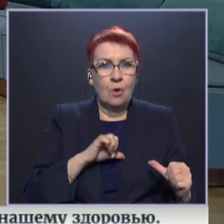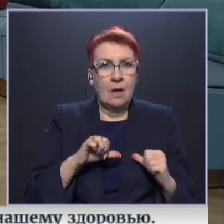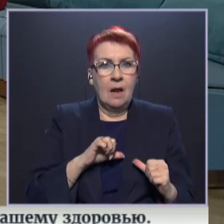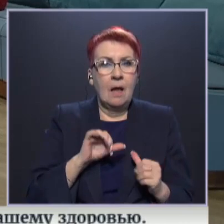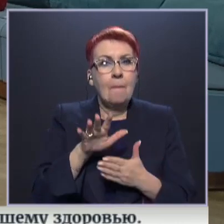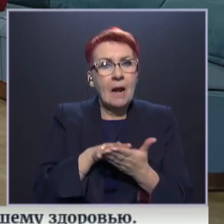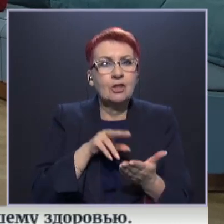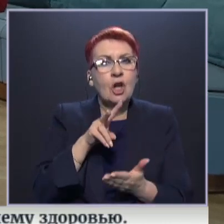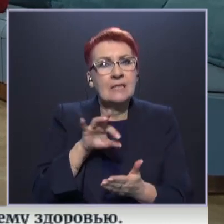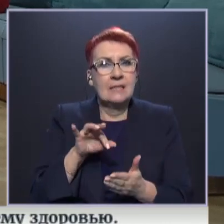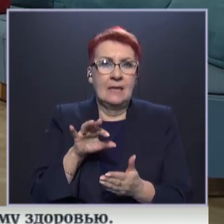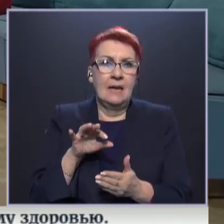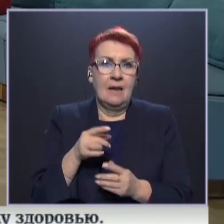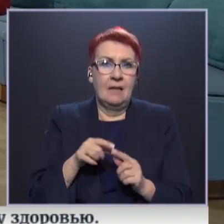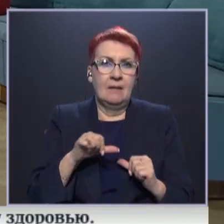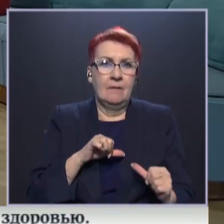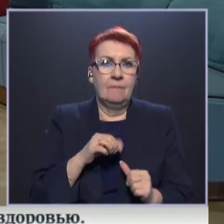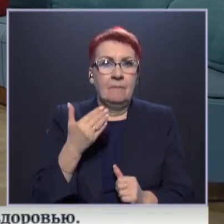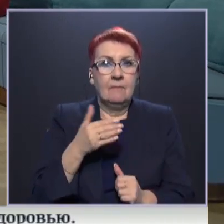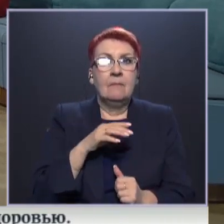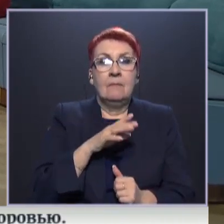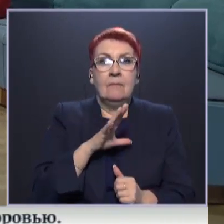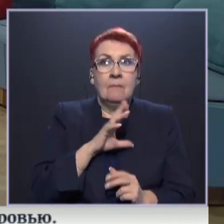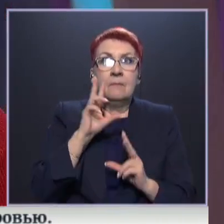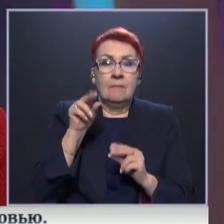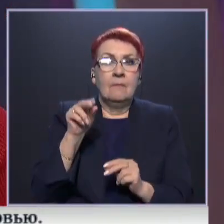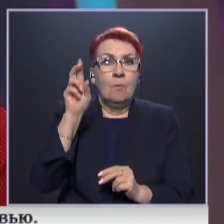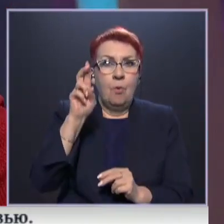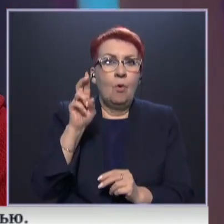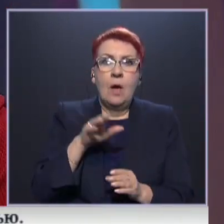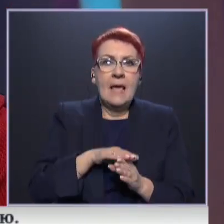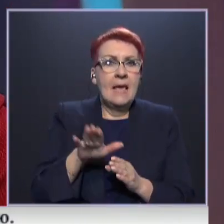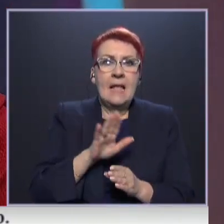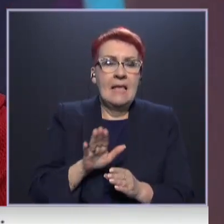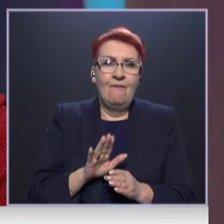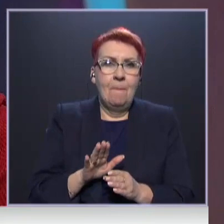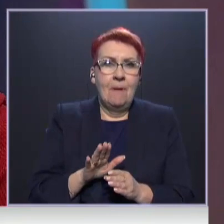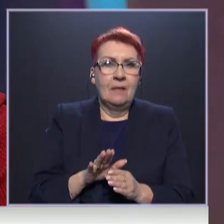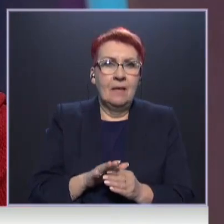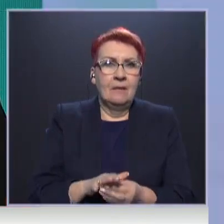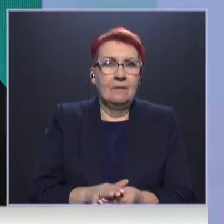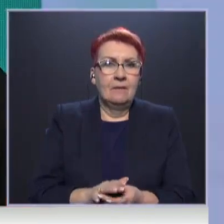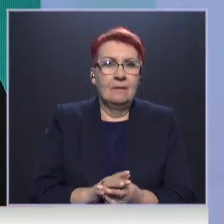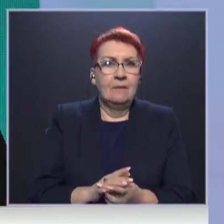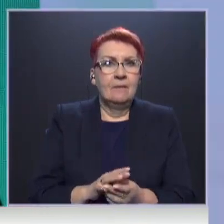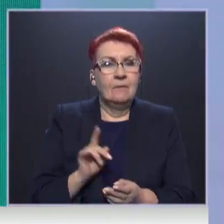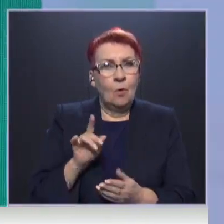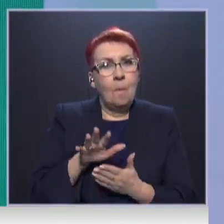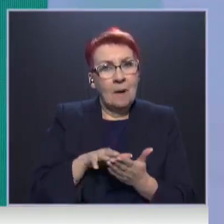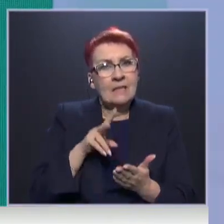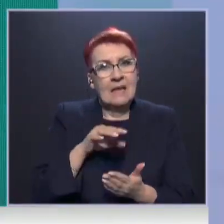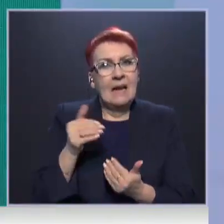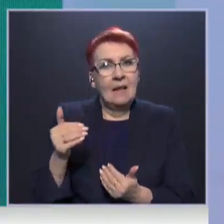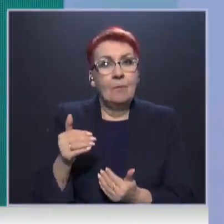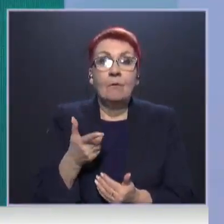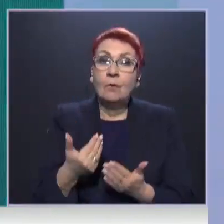прощается ли он? Если человек держал обет перед Богом, но не выполнил свои обещания, простится ли ему? Ну вот мы снова с вами приходим к